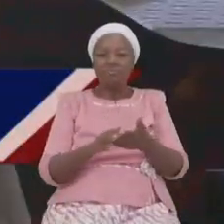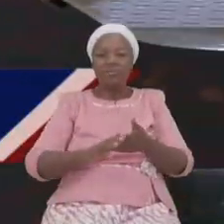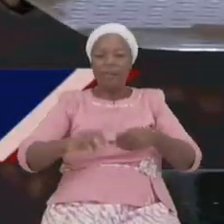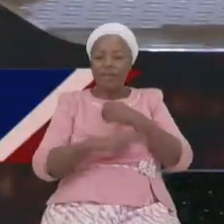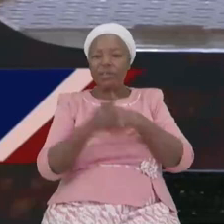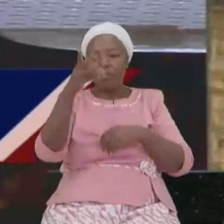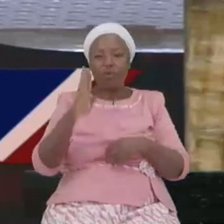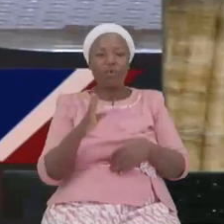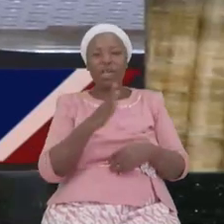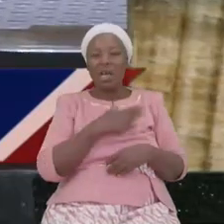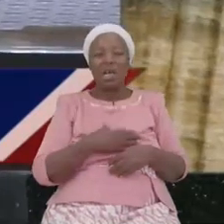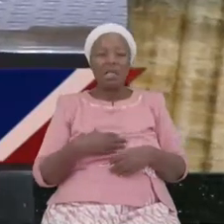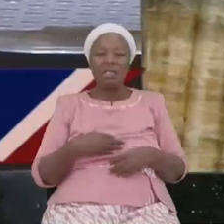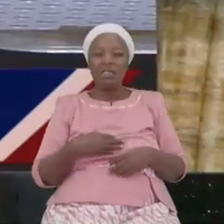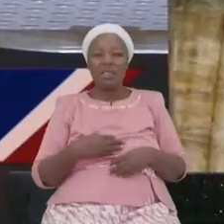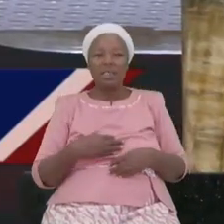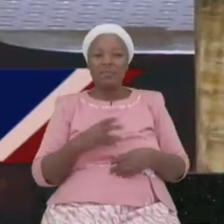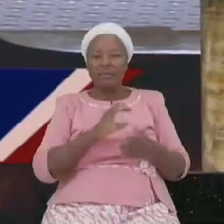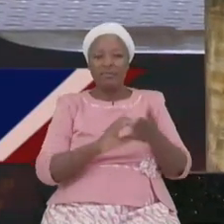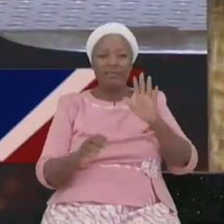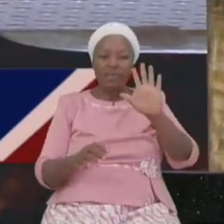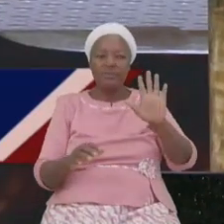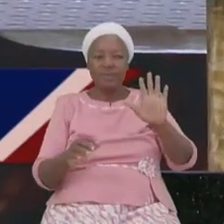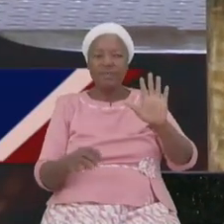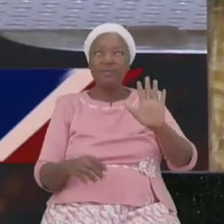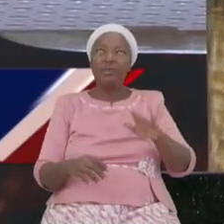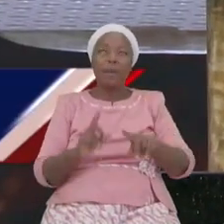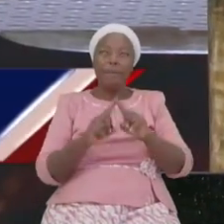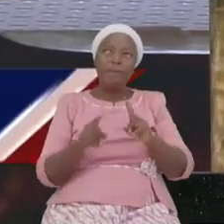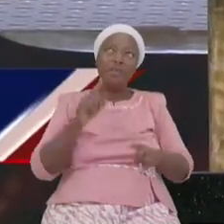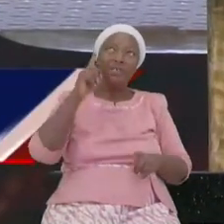Mais il était blessé pour nos péchés. Il était